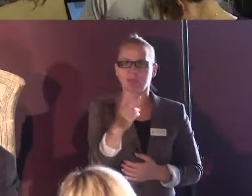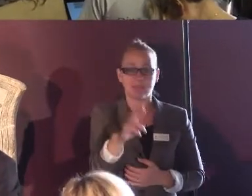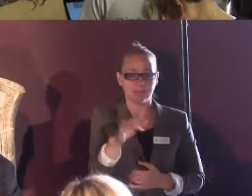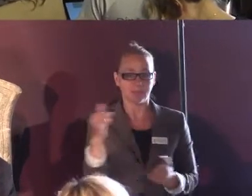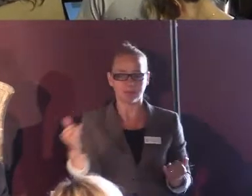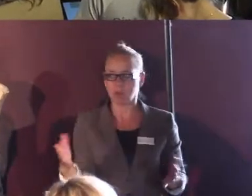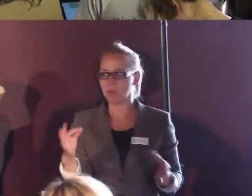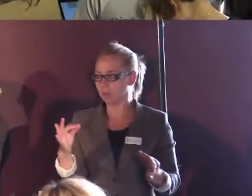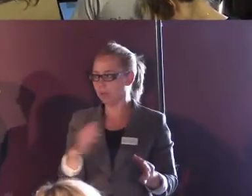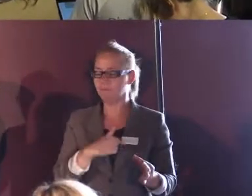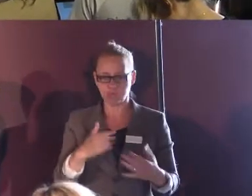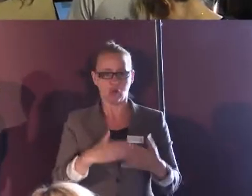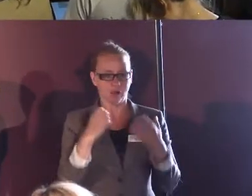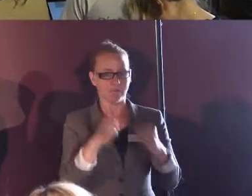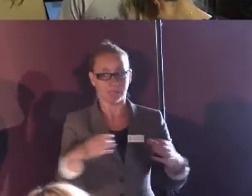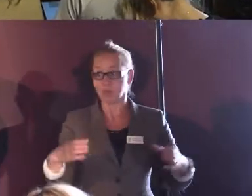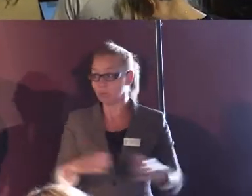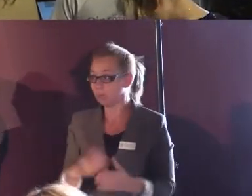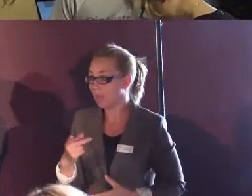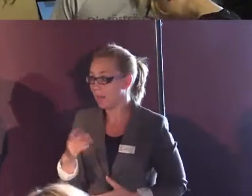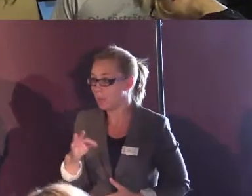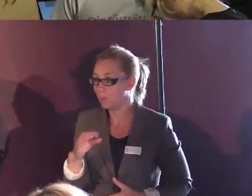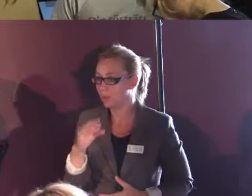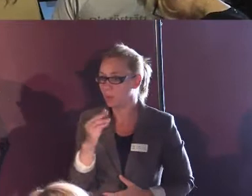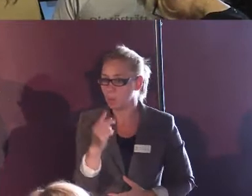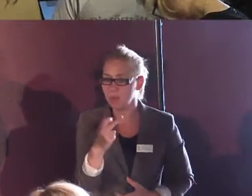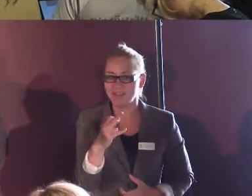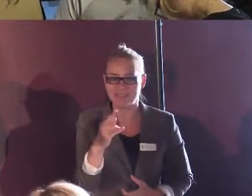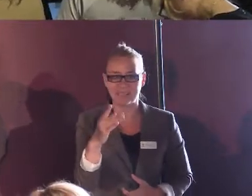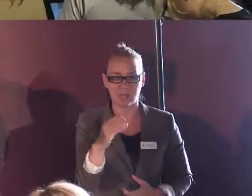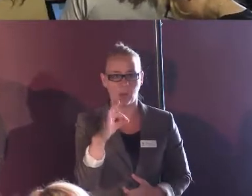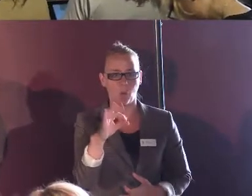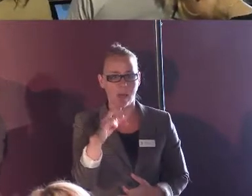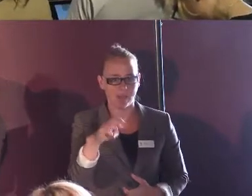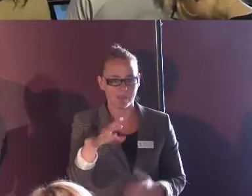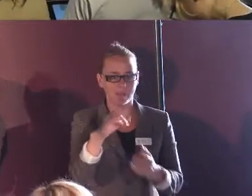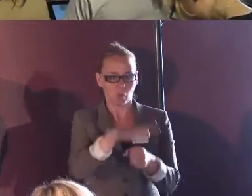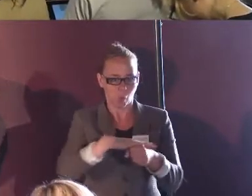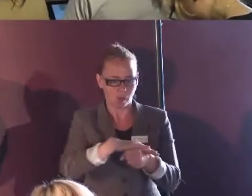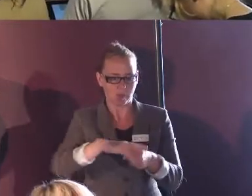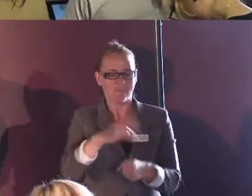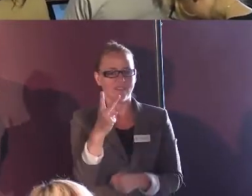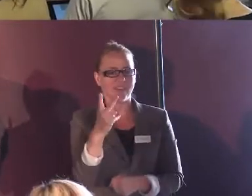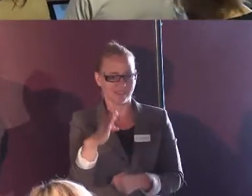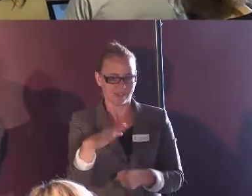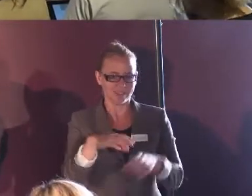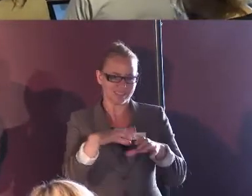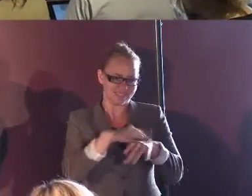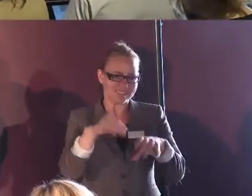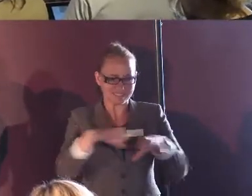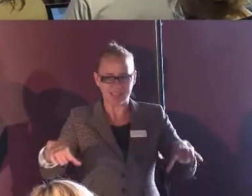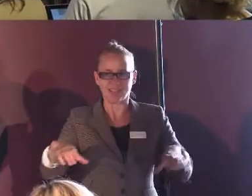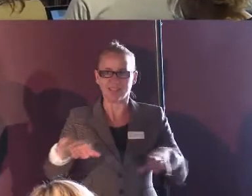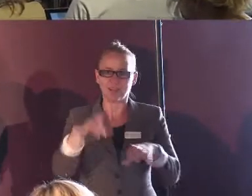på aktiviteter vi gör tillsammans. Eller hur, Ulrika? Ja, jag heter Ulrika Holmgård och jag är vd för Svensk Scenkonst och... Ja, jag håller med